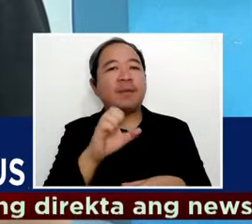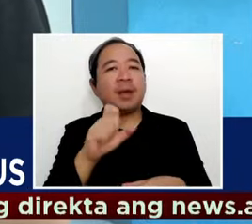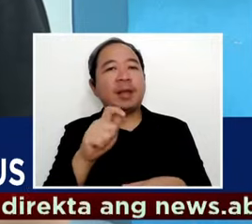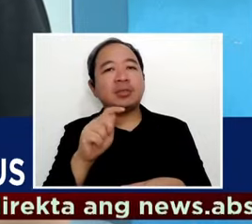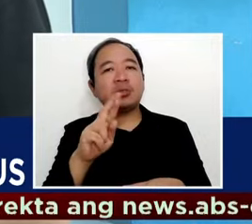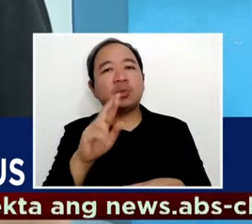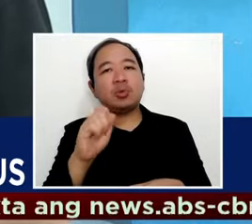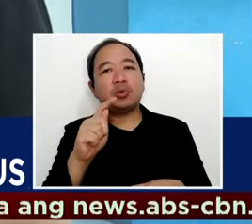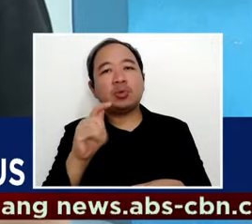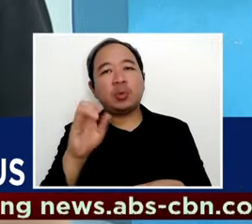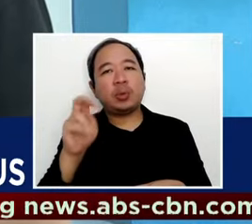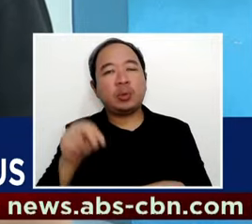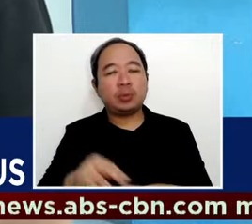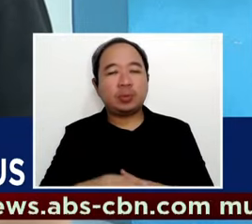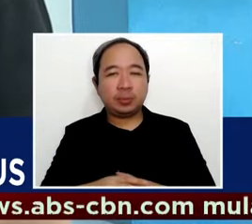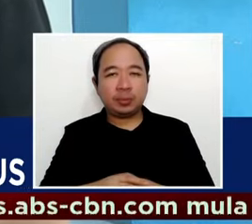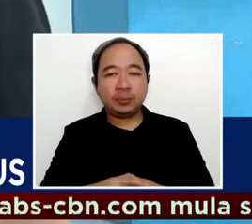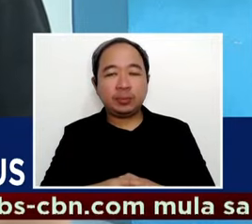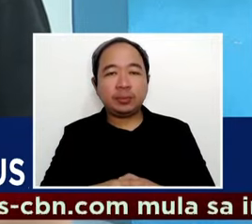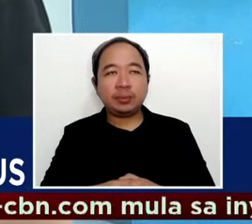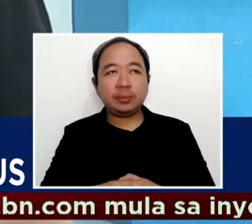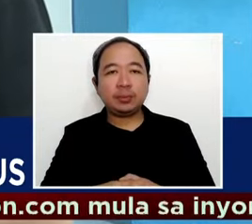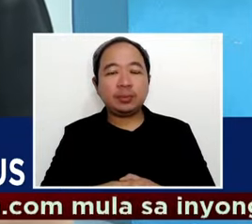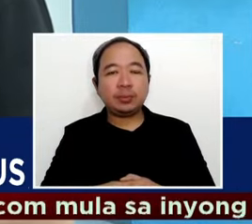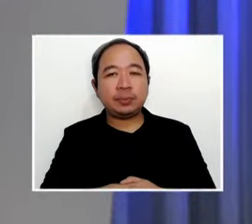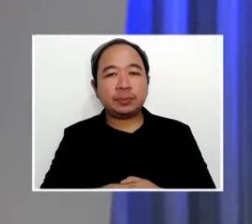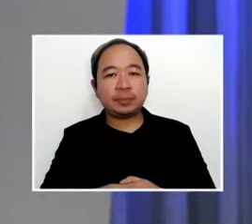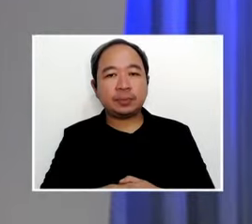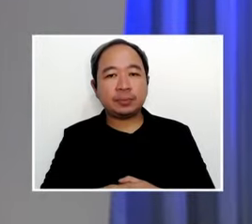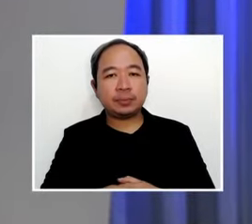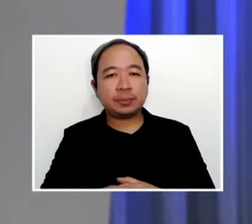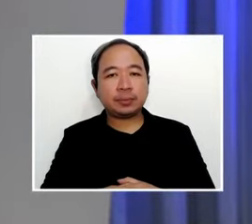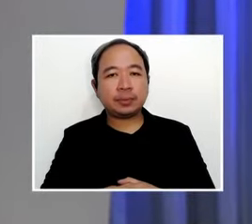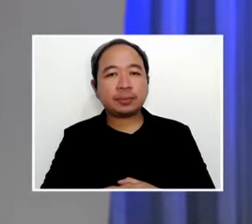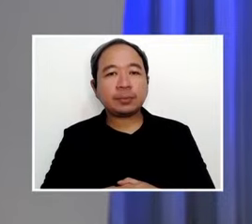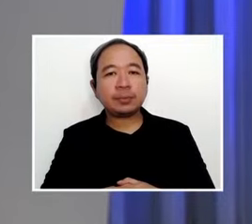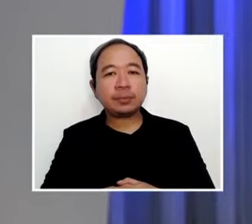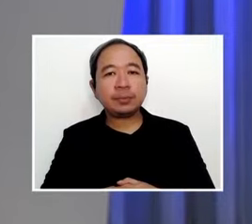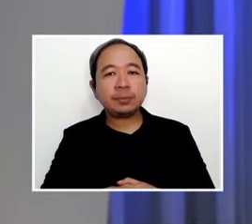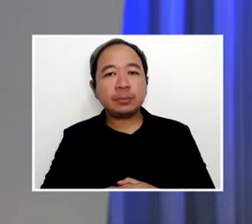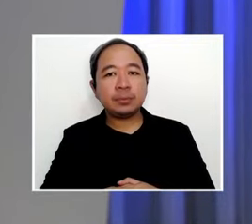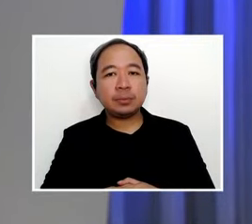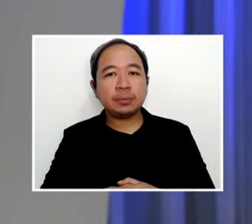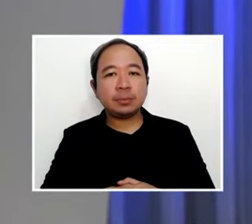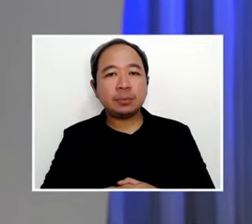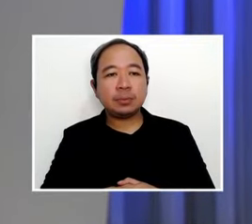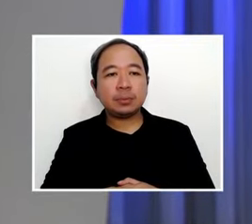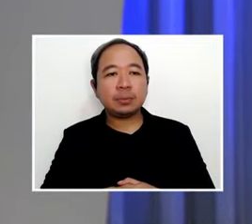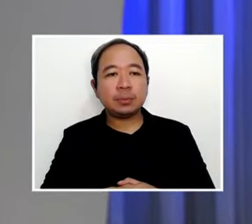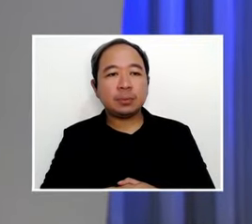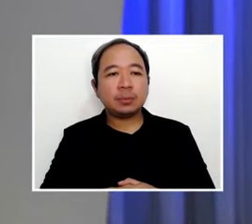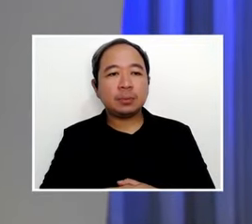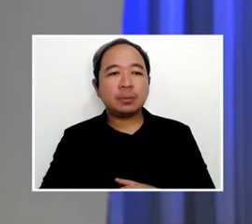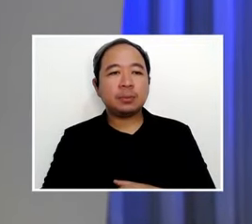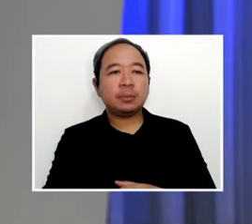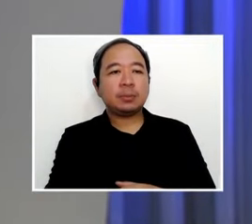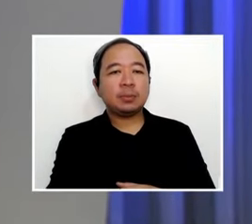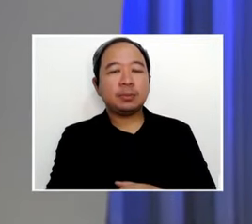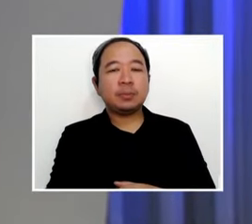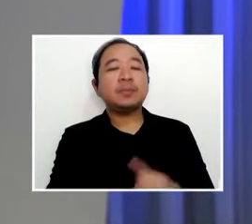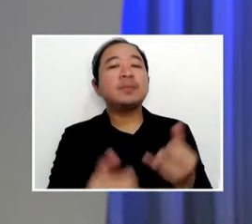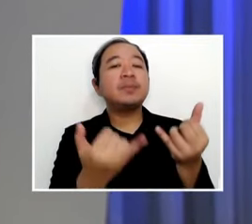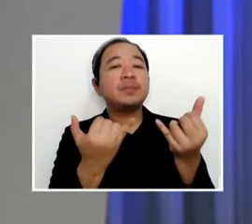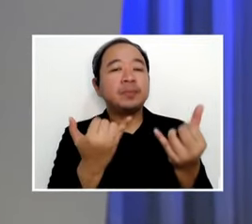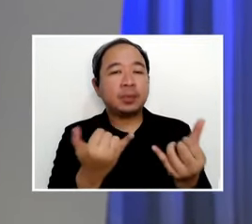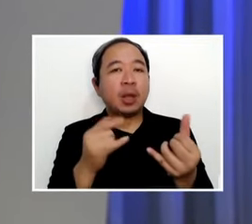Liza Aquino, ABS-CBN News. Sa ikalawang sunod na linggo, may bawas presyo sa produktong